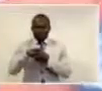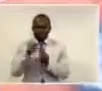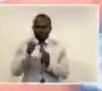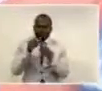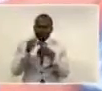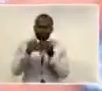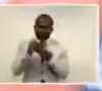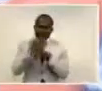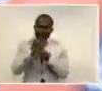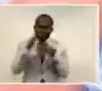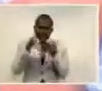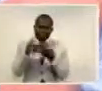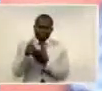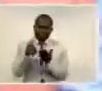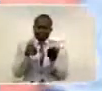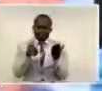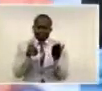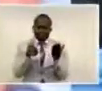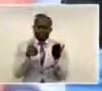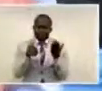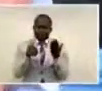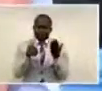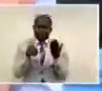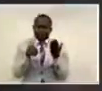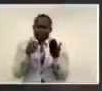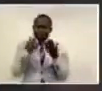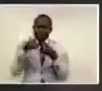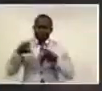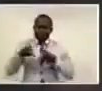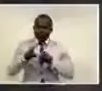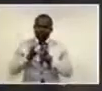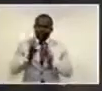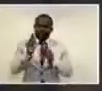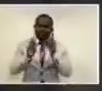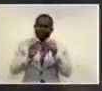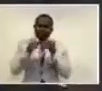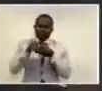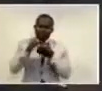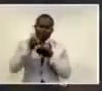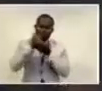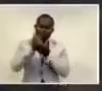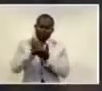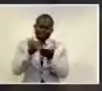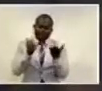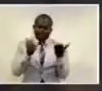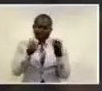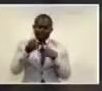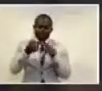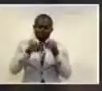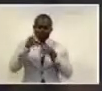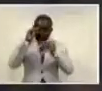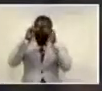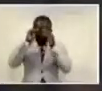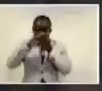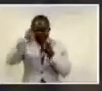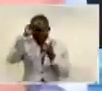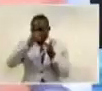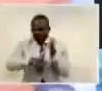uzabikurikirane na ministeri hari uburyo abantu bafashwa gukomeza kwiga wize